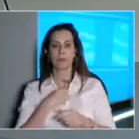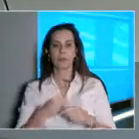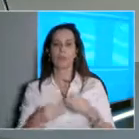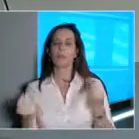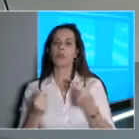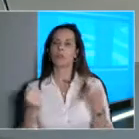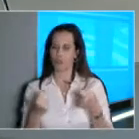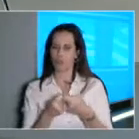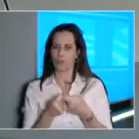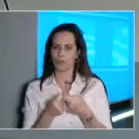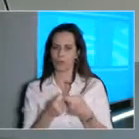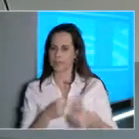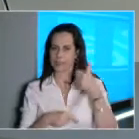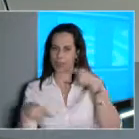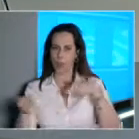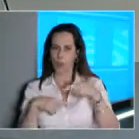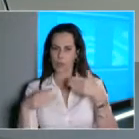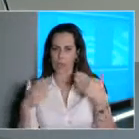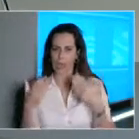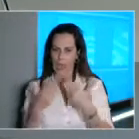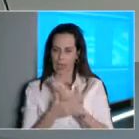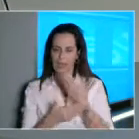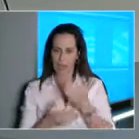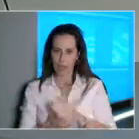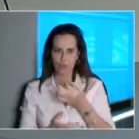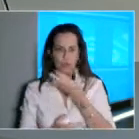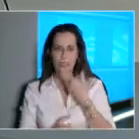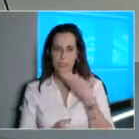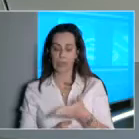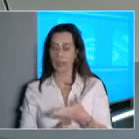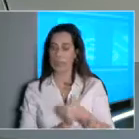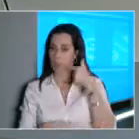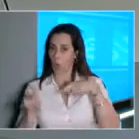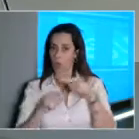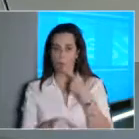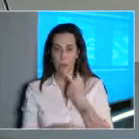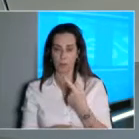שקשורה לשר החוץ החדש ישראל כץ, והוא